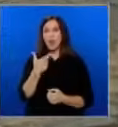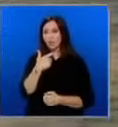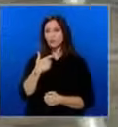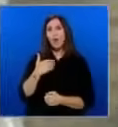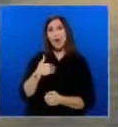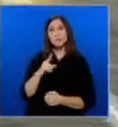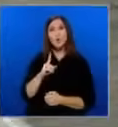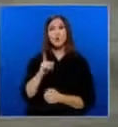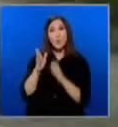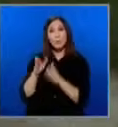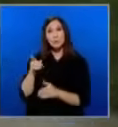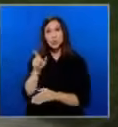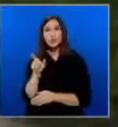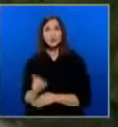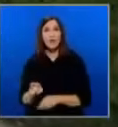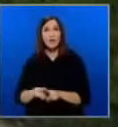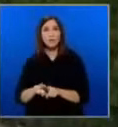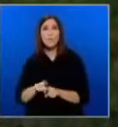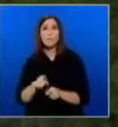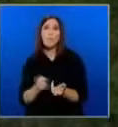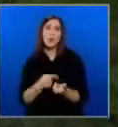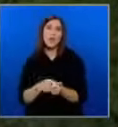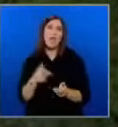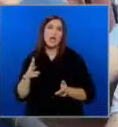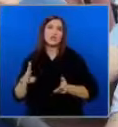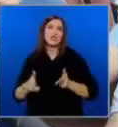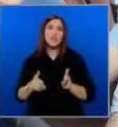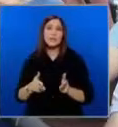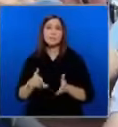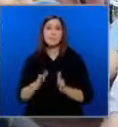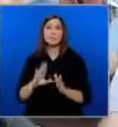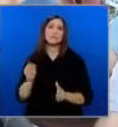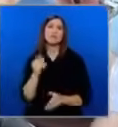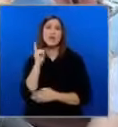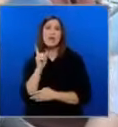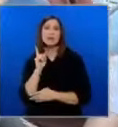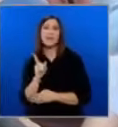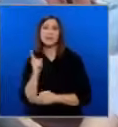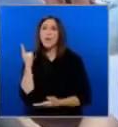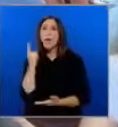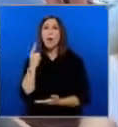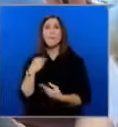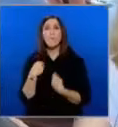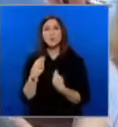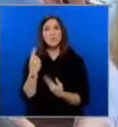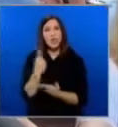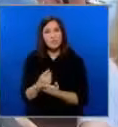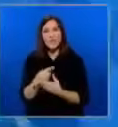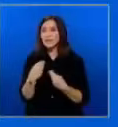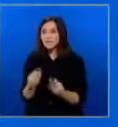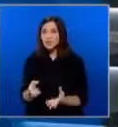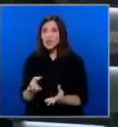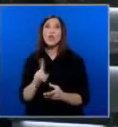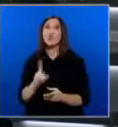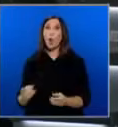мога да го определя този човек като поредният джигит на пътя. Всички наказателни постановления са му връчени, но информацията ми е, че не ги е